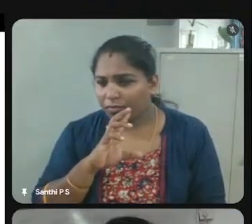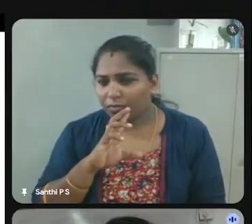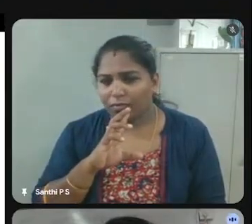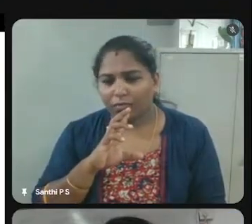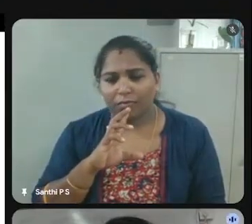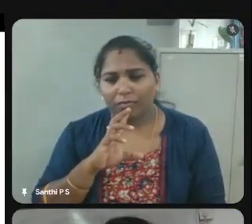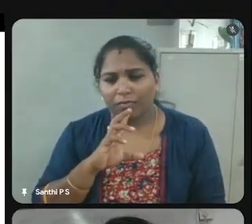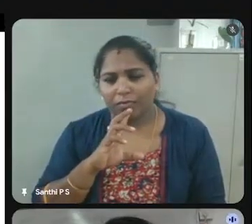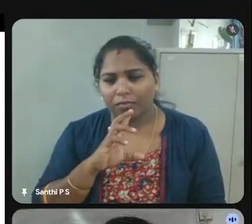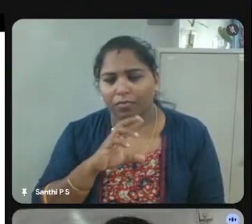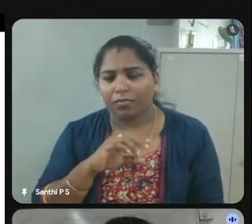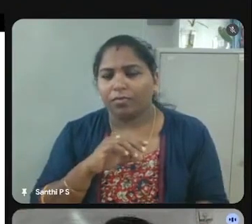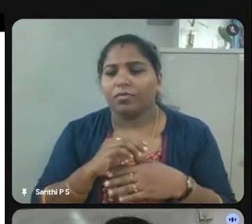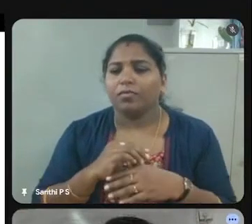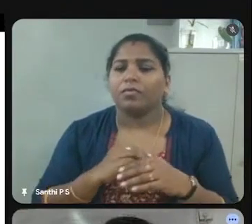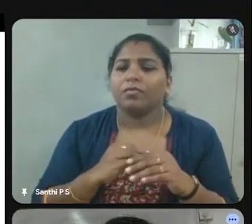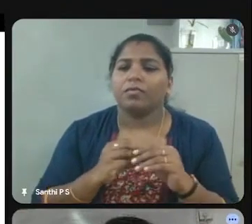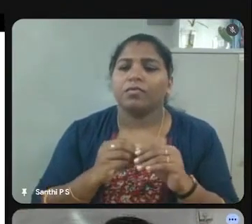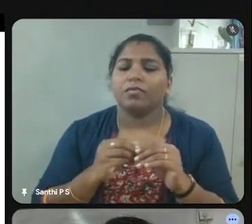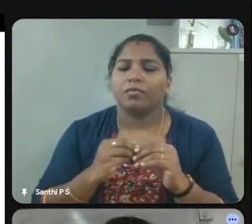ഹലോ, 13.